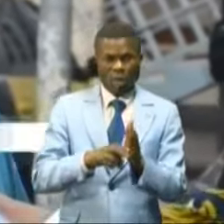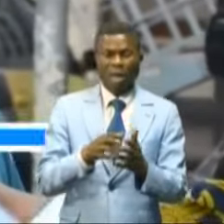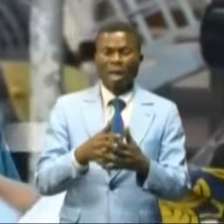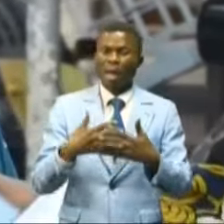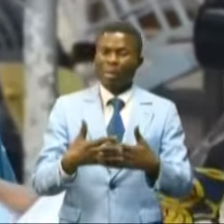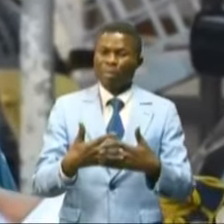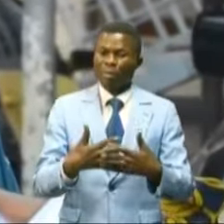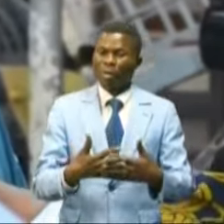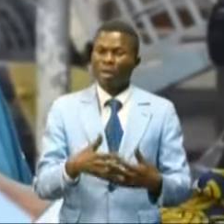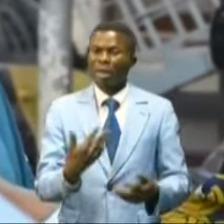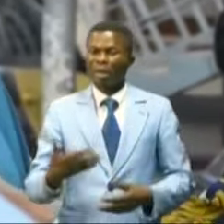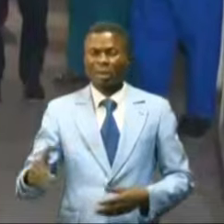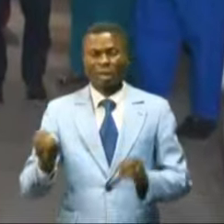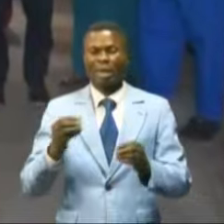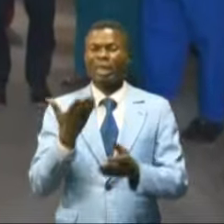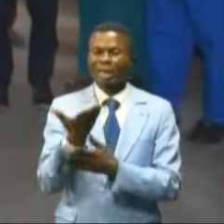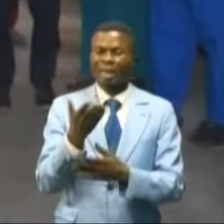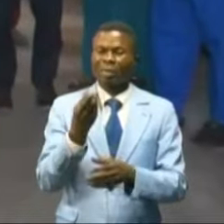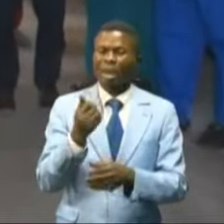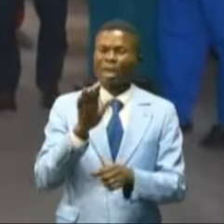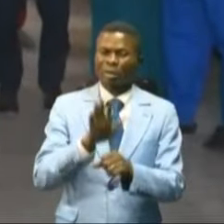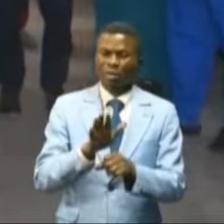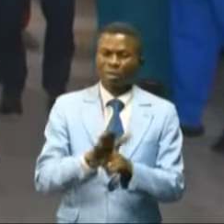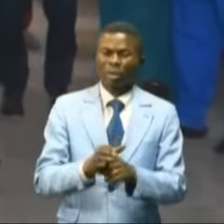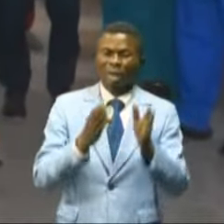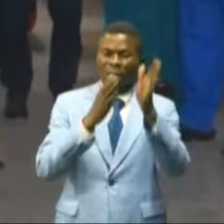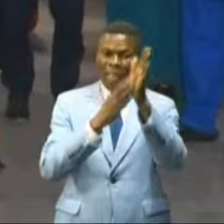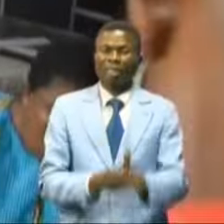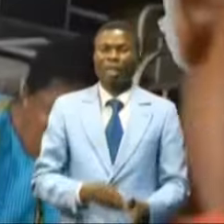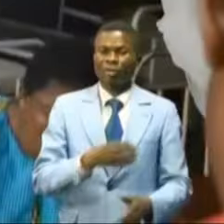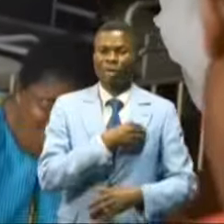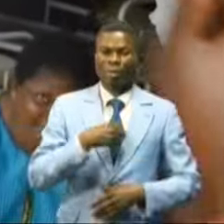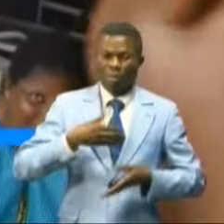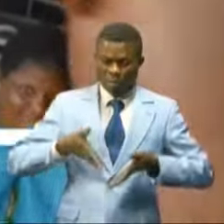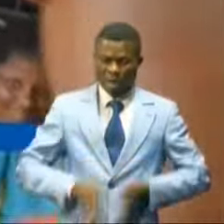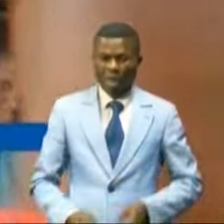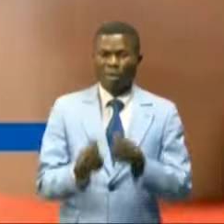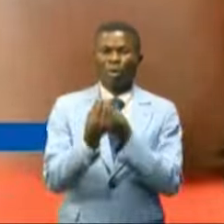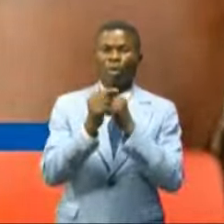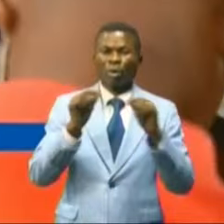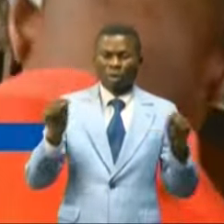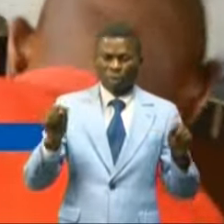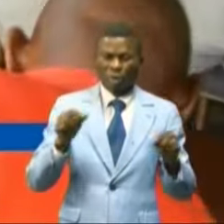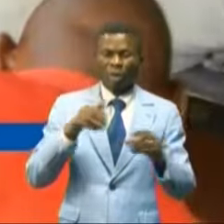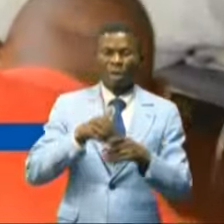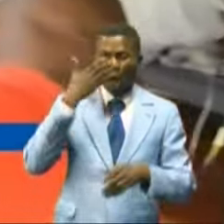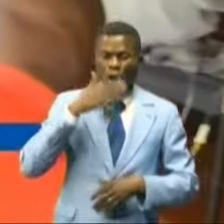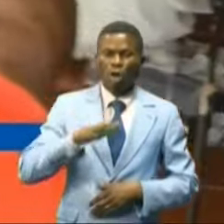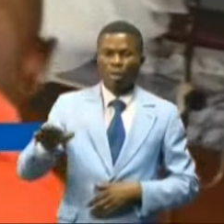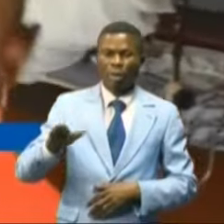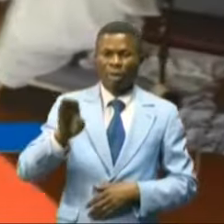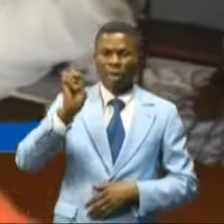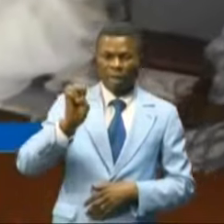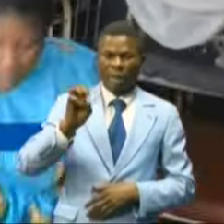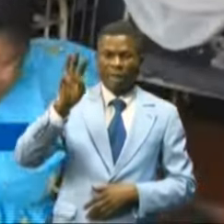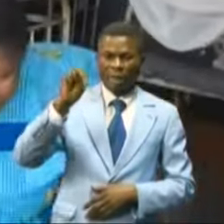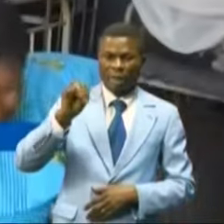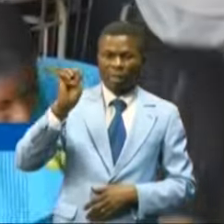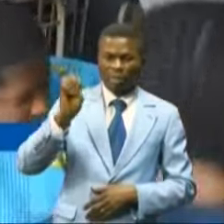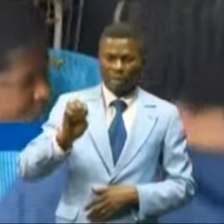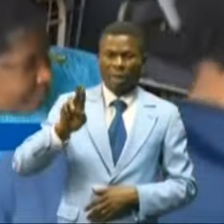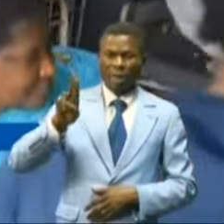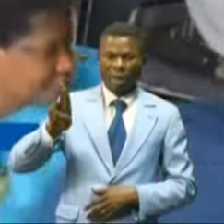Ça demande beaucoup de financement. Plus de 900 femmes ont accouché gratuitement au centre hospitalier Émeraude de